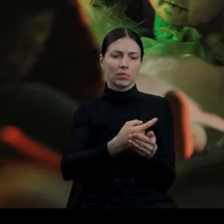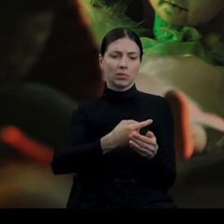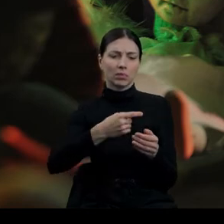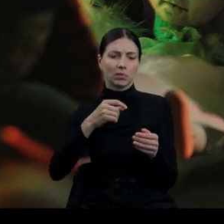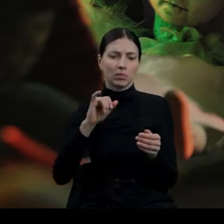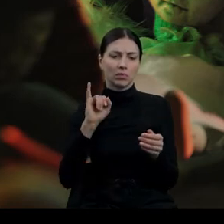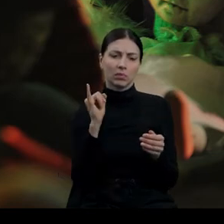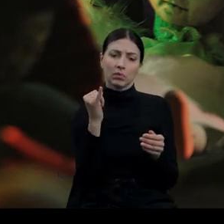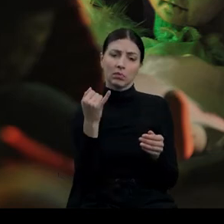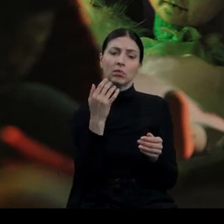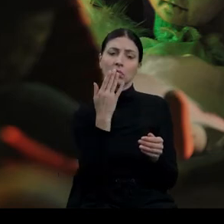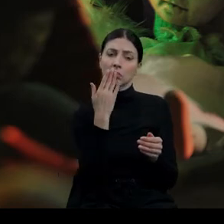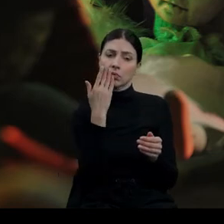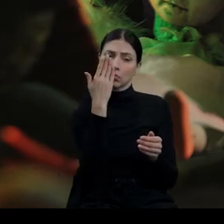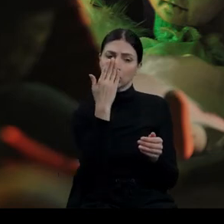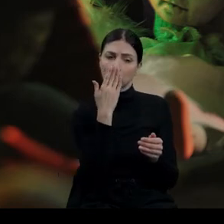na